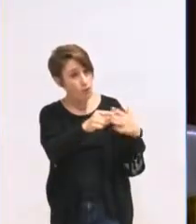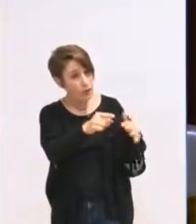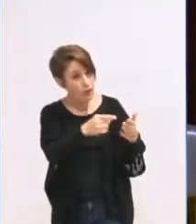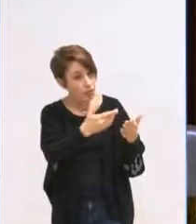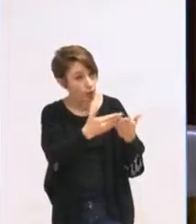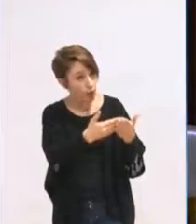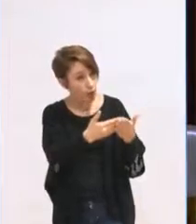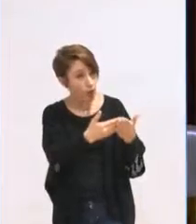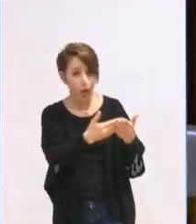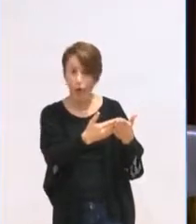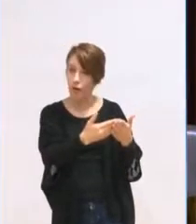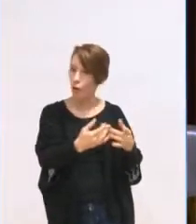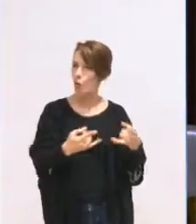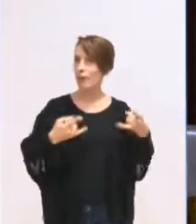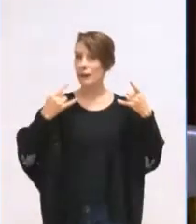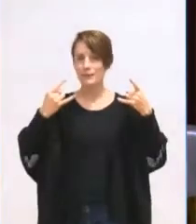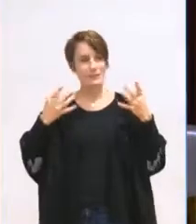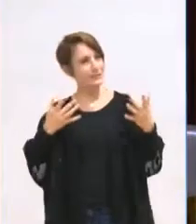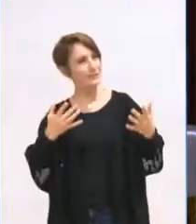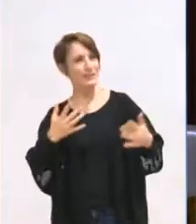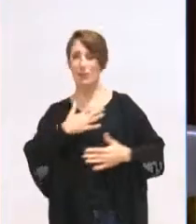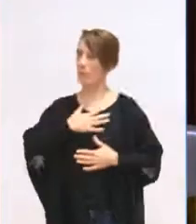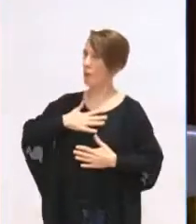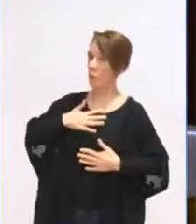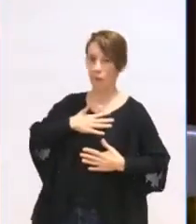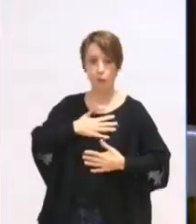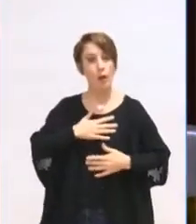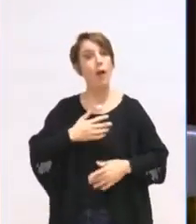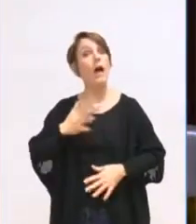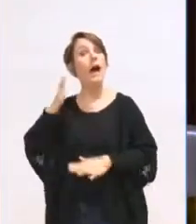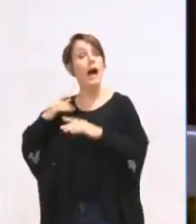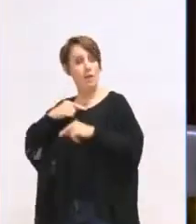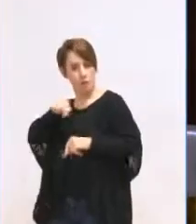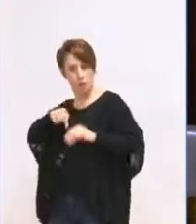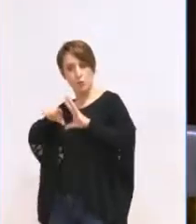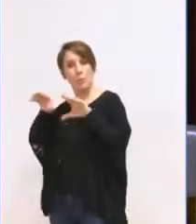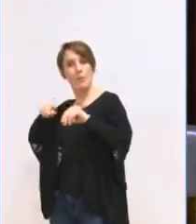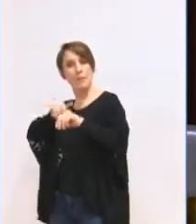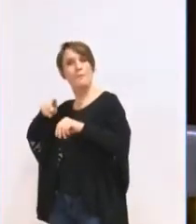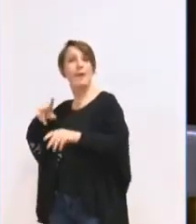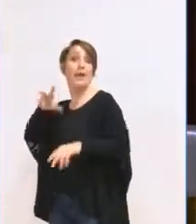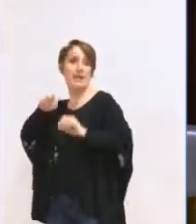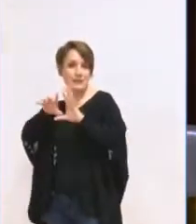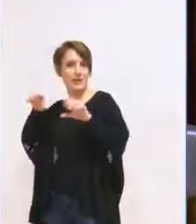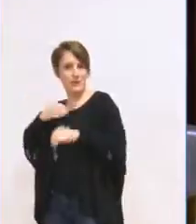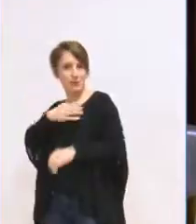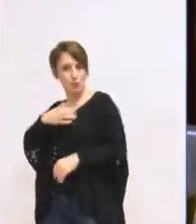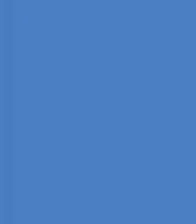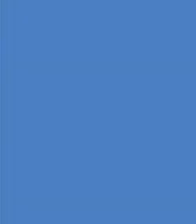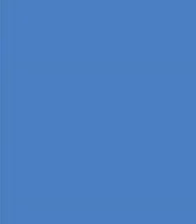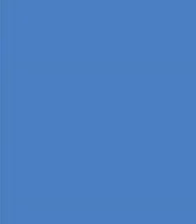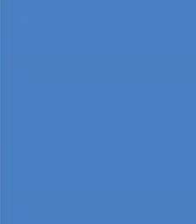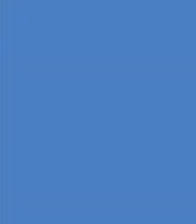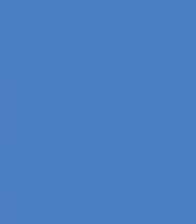mis à peu près 15 ans à tomber dans ce travers, avec les défauts et le résultat final que je connais.